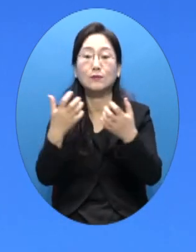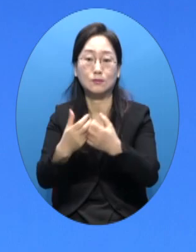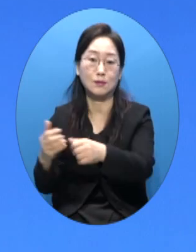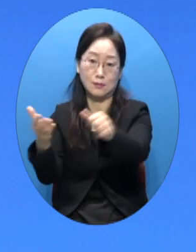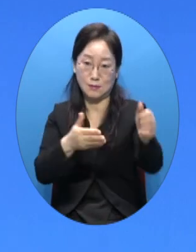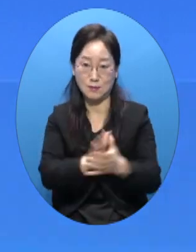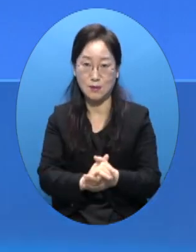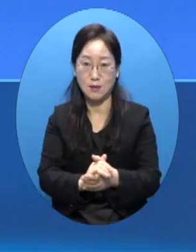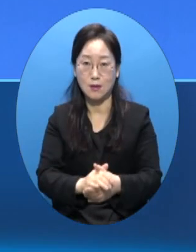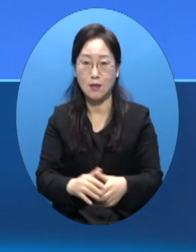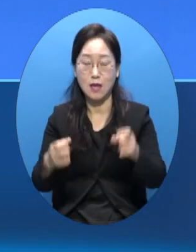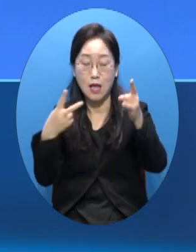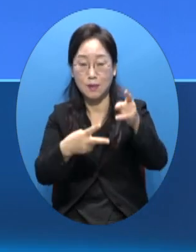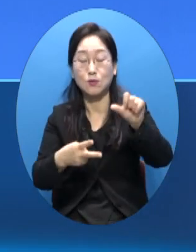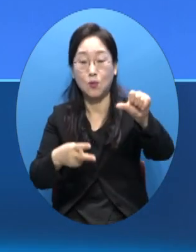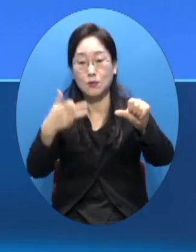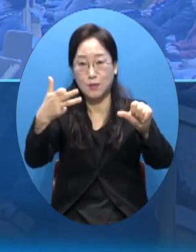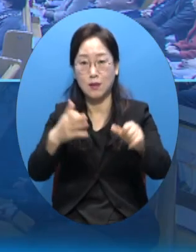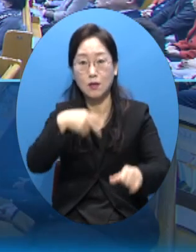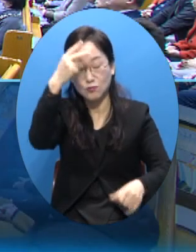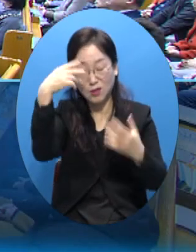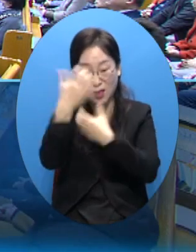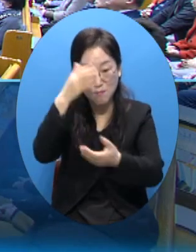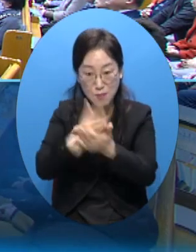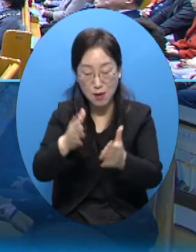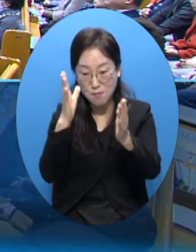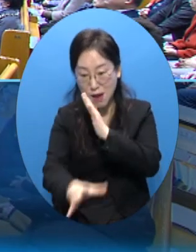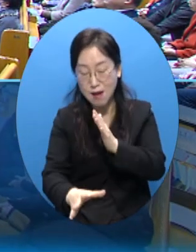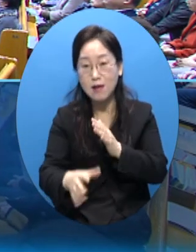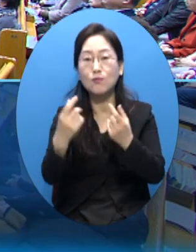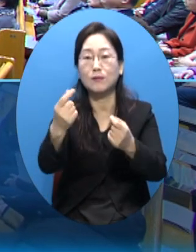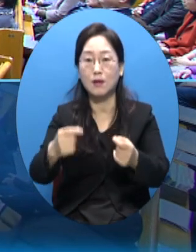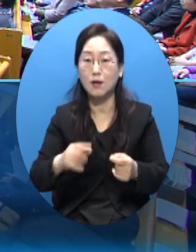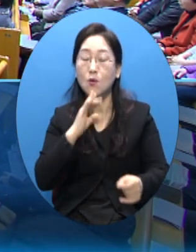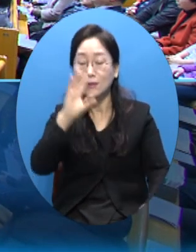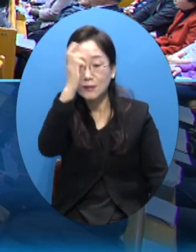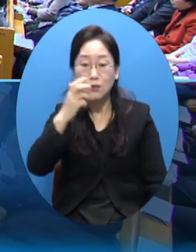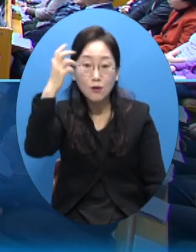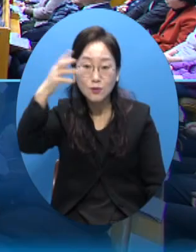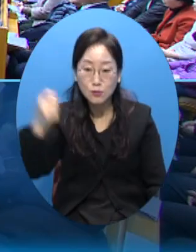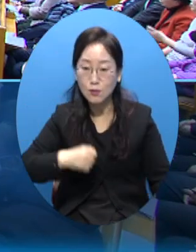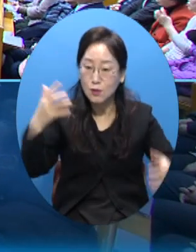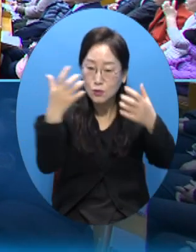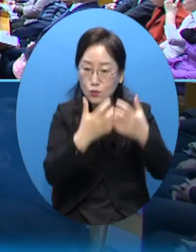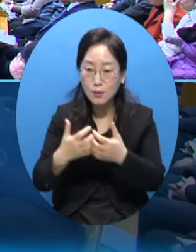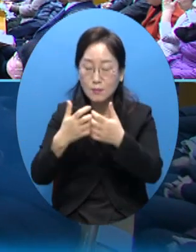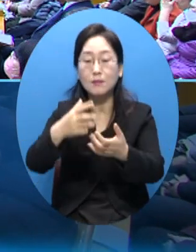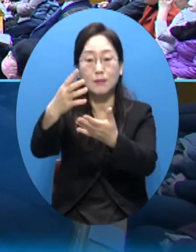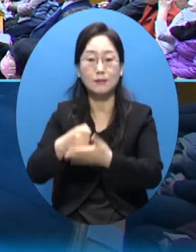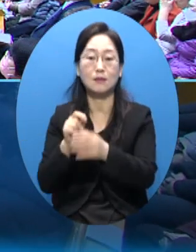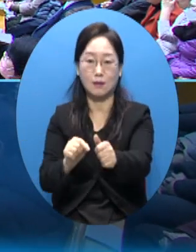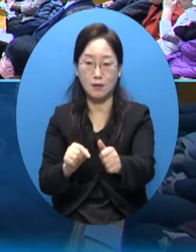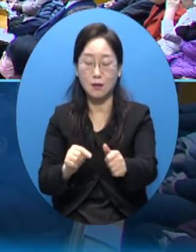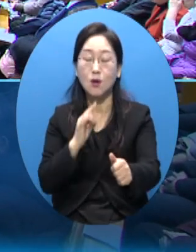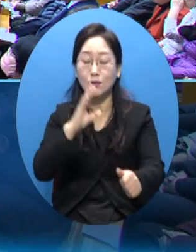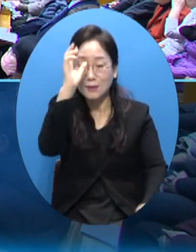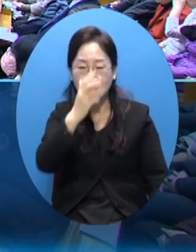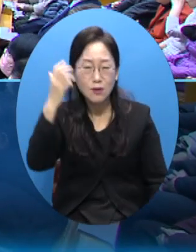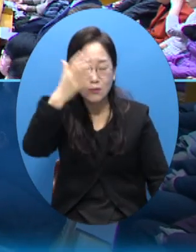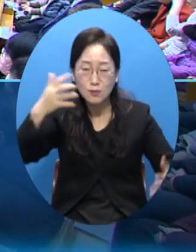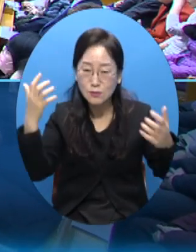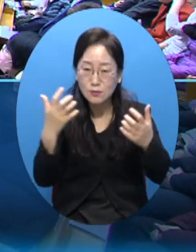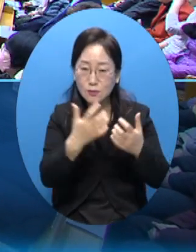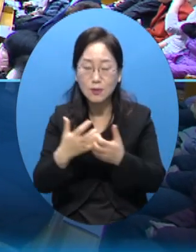에베소서 5장 18절입니다 술취하지 말라이는 방탕한 것이니 오직 성령으로 충만함을 받으라 오직